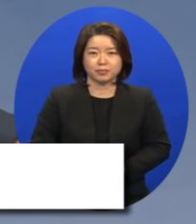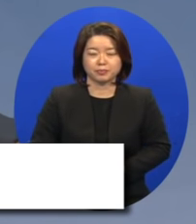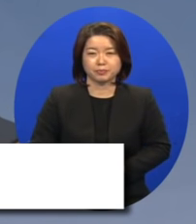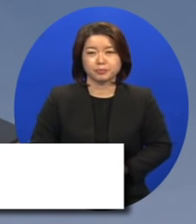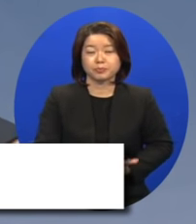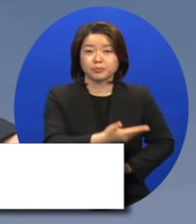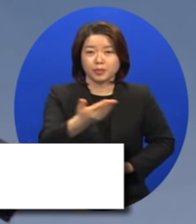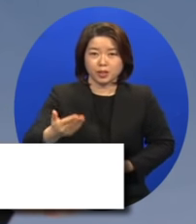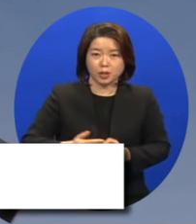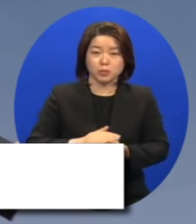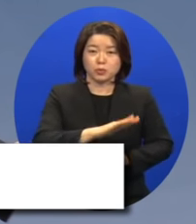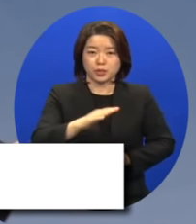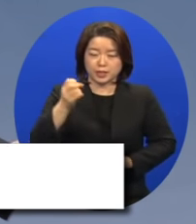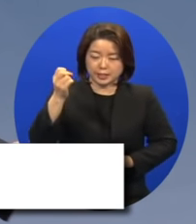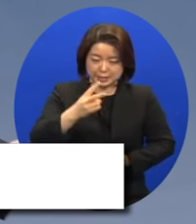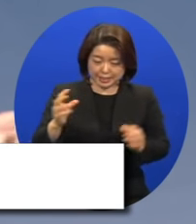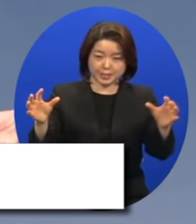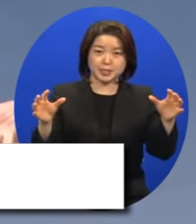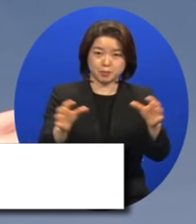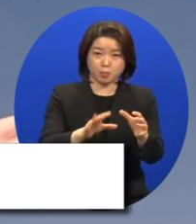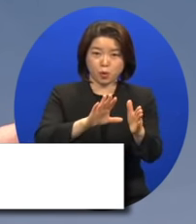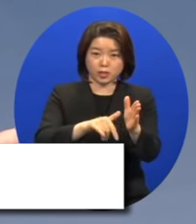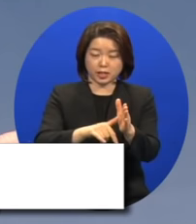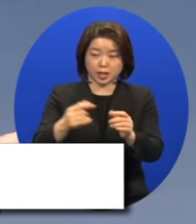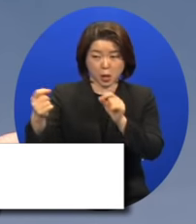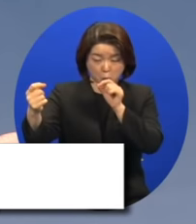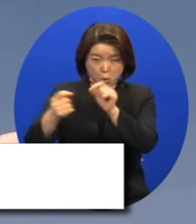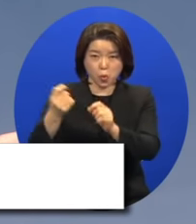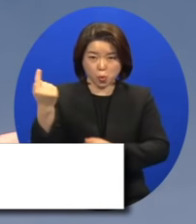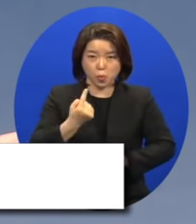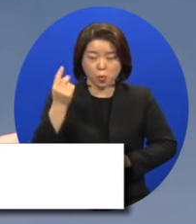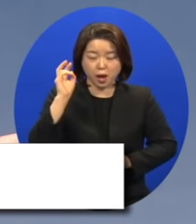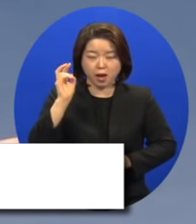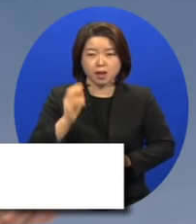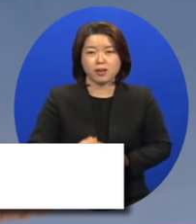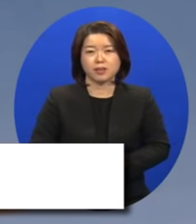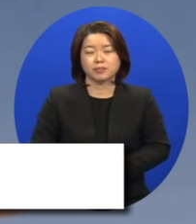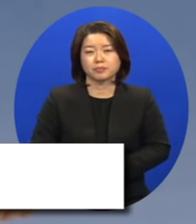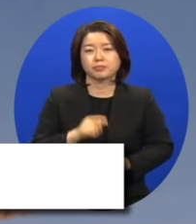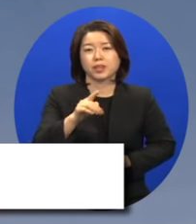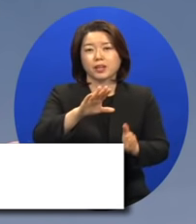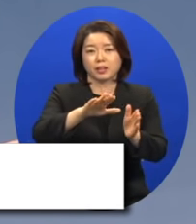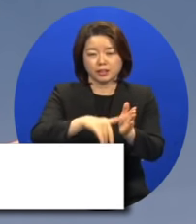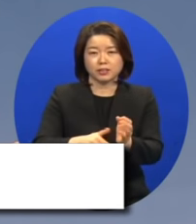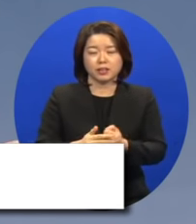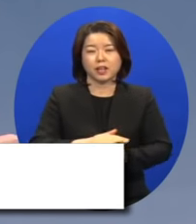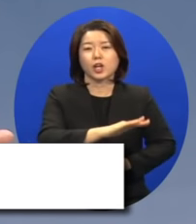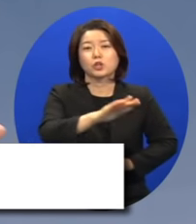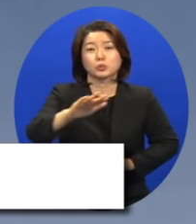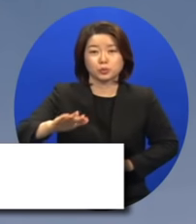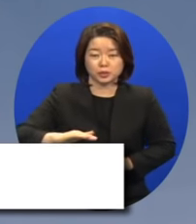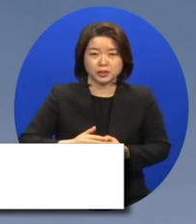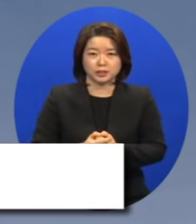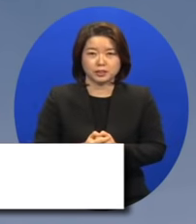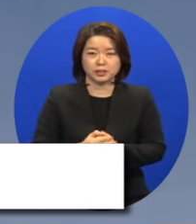여러분,우리가다시모일시간이곧다가 옵니다.그때우리는